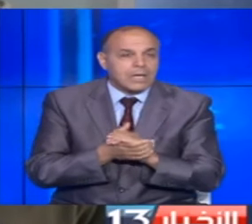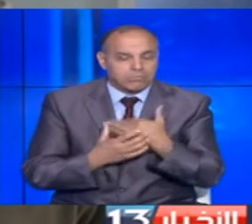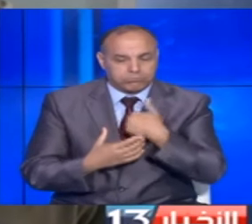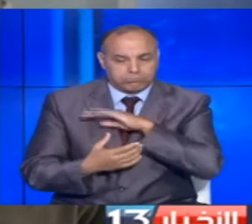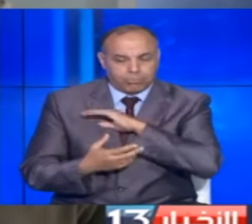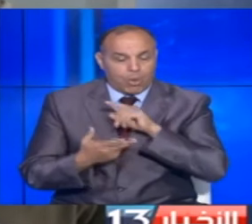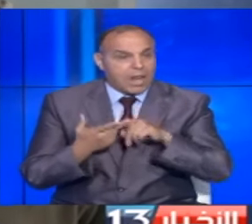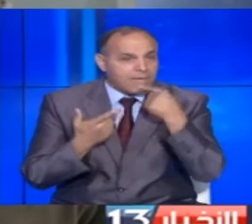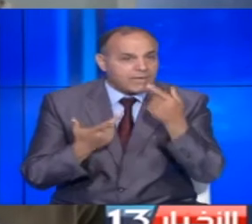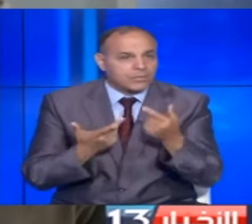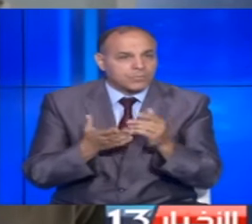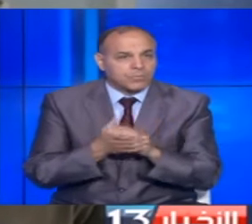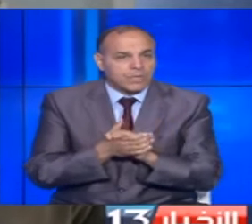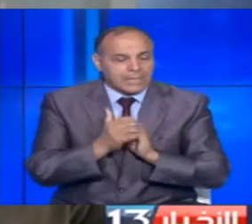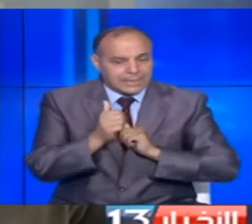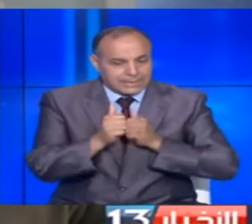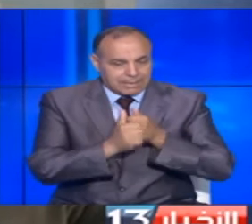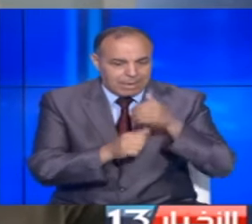ان يكون